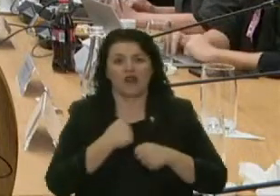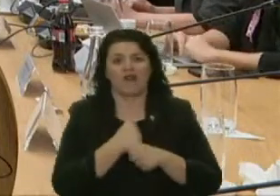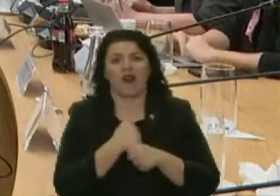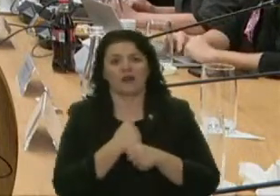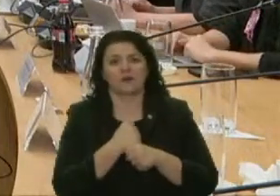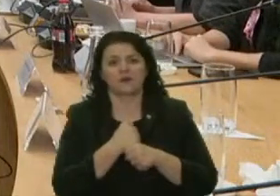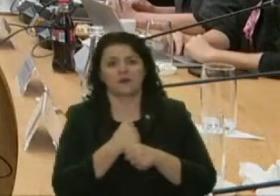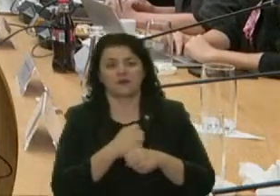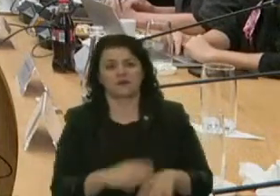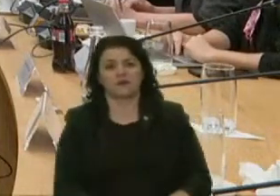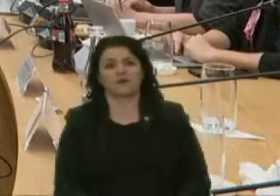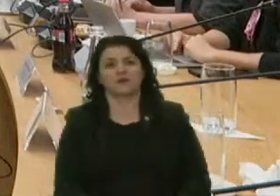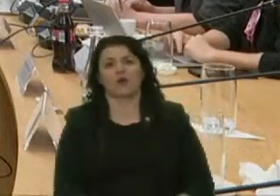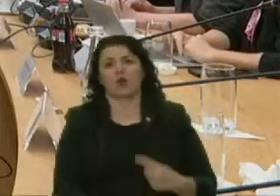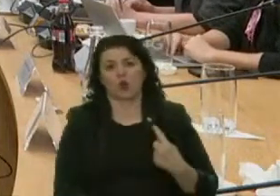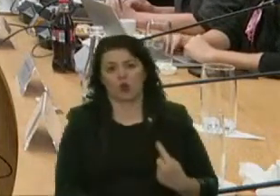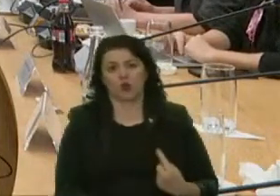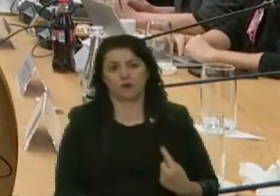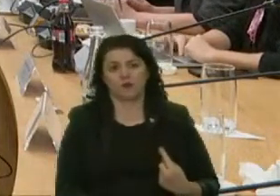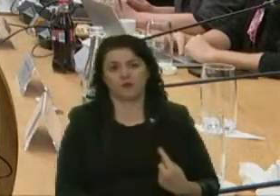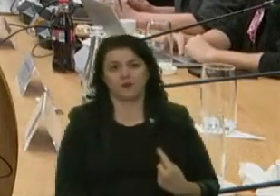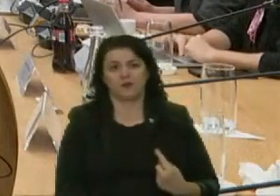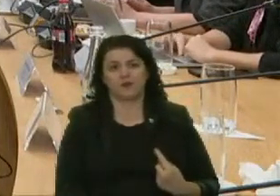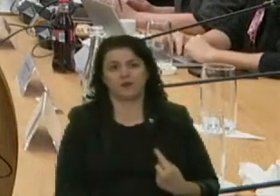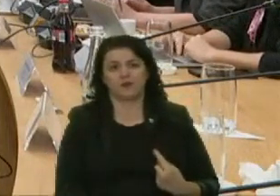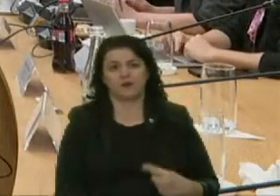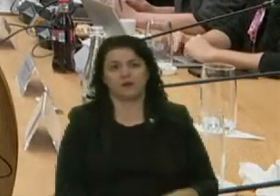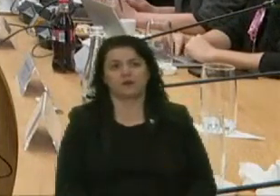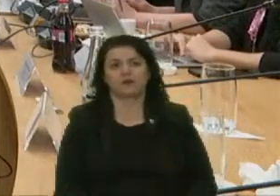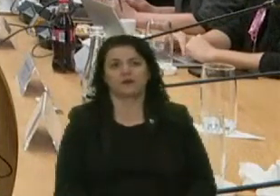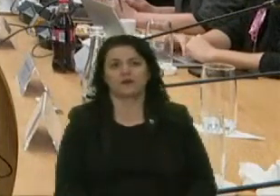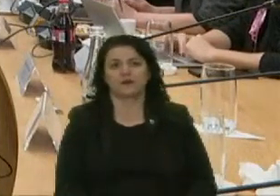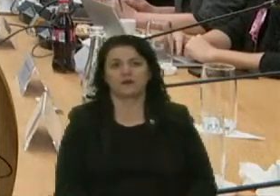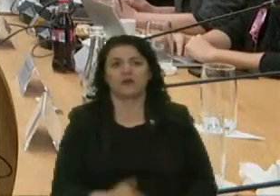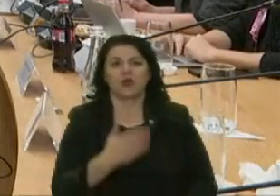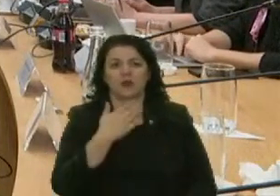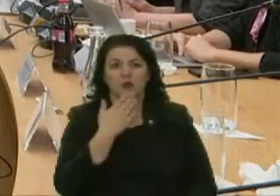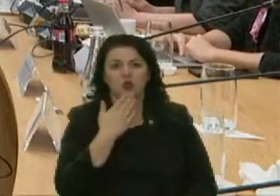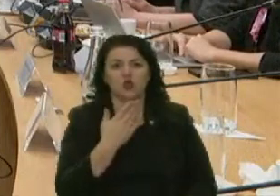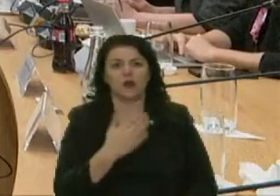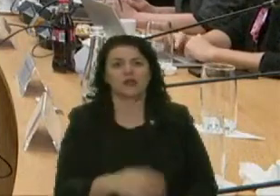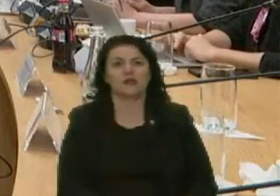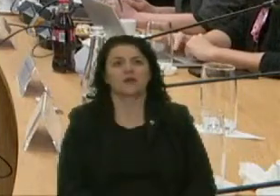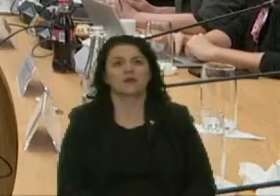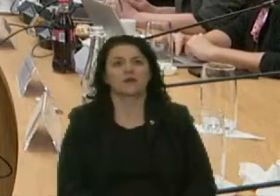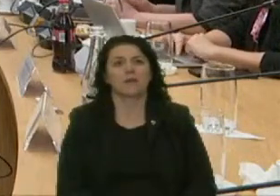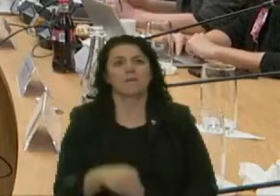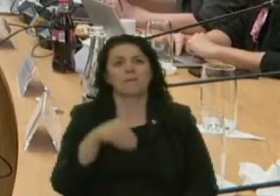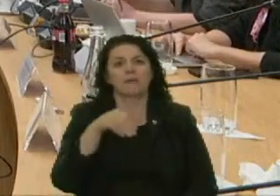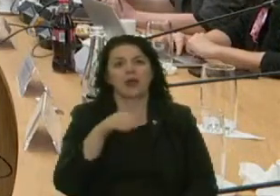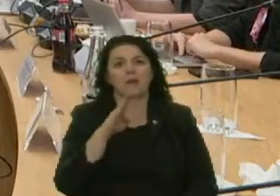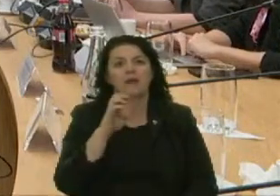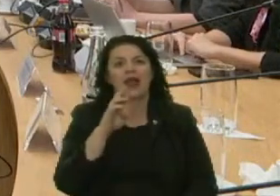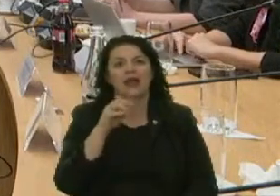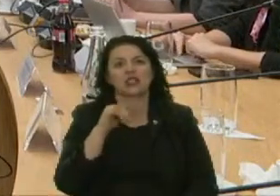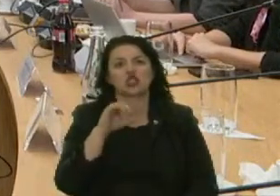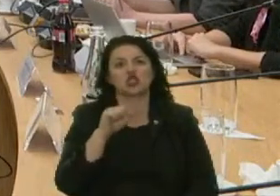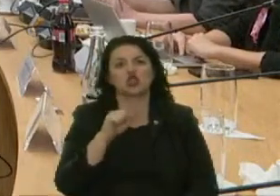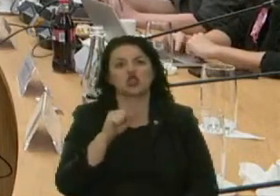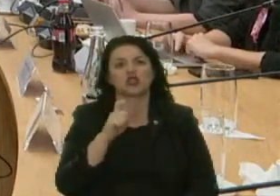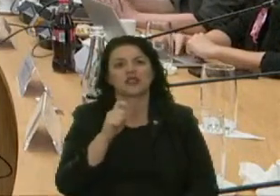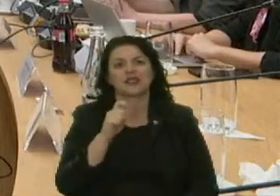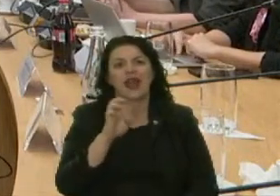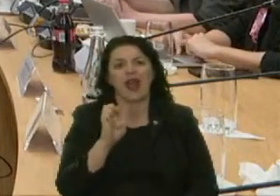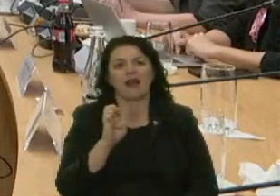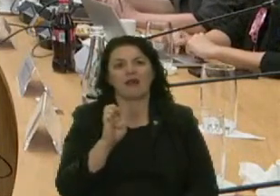fac era unul dintre argumente pe care vi le am spus mai devreme Mulțumesc mulțumesc Domnul Michi Braniște vă rog sau